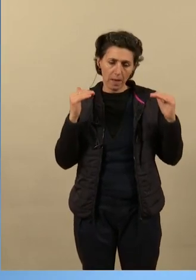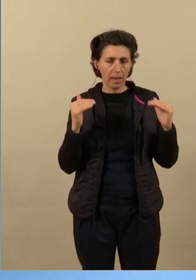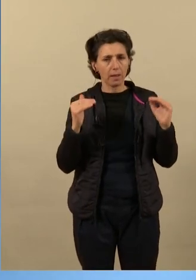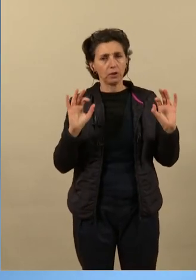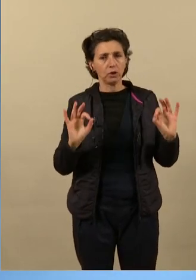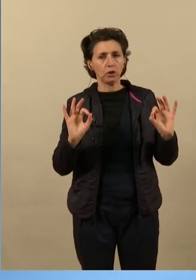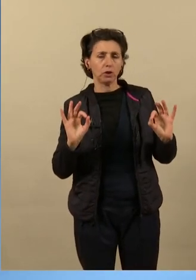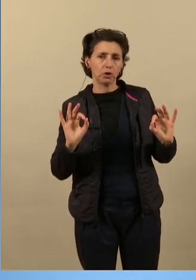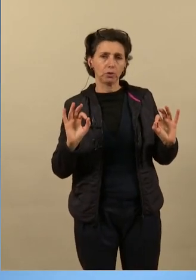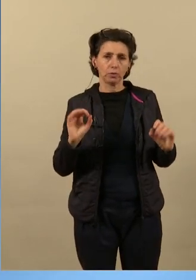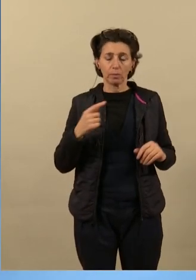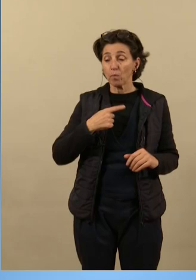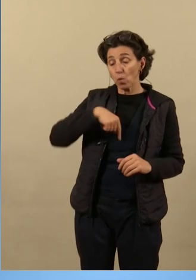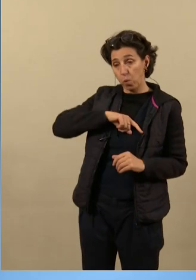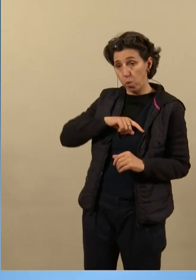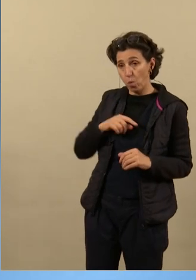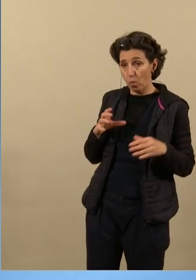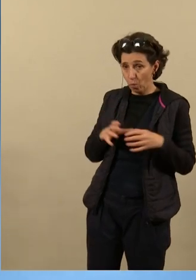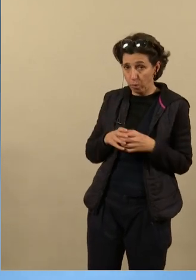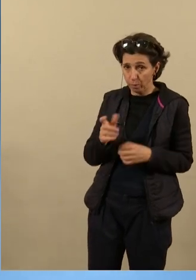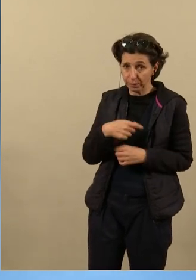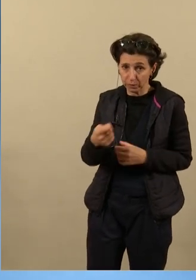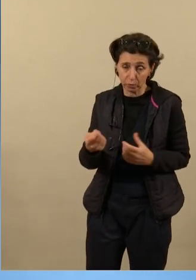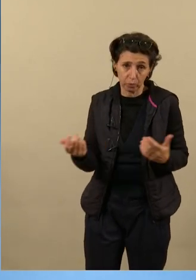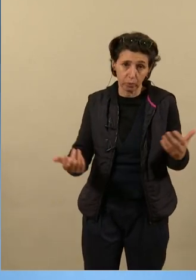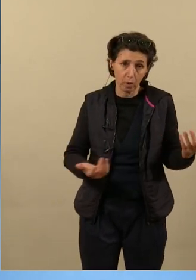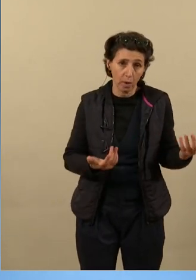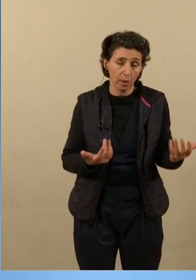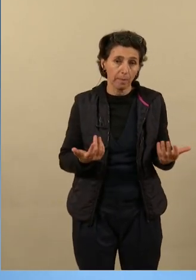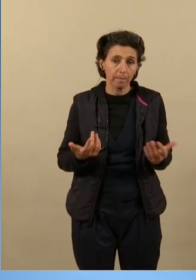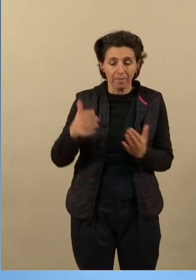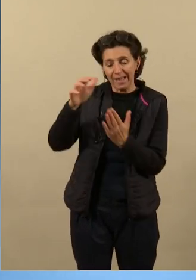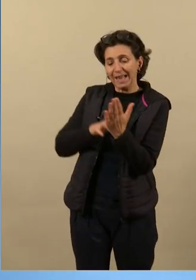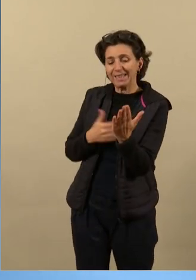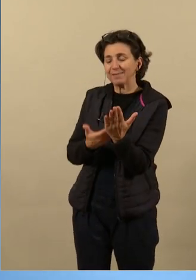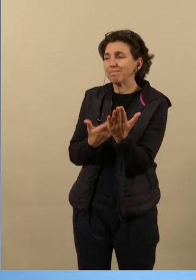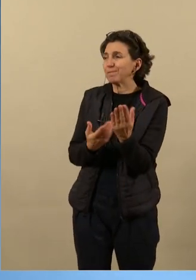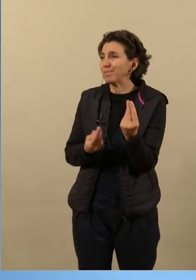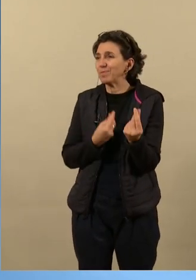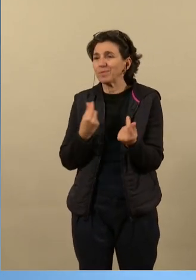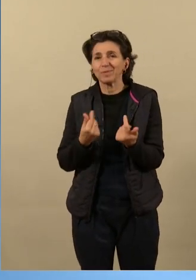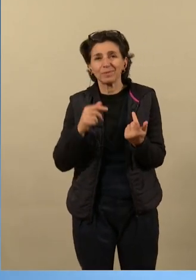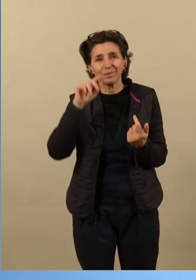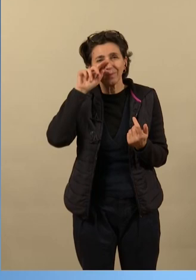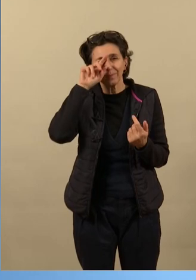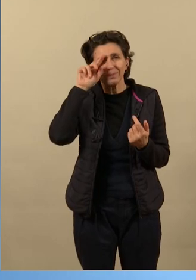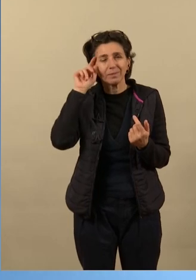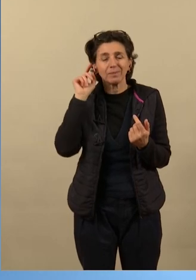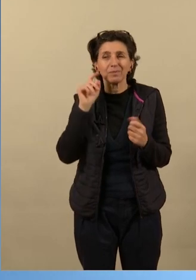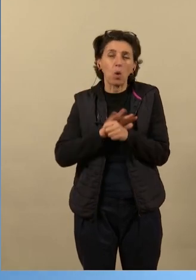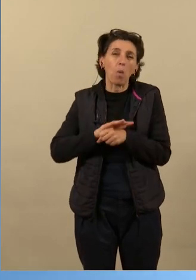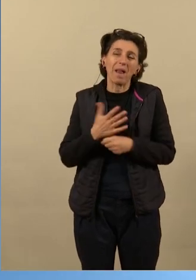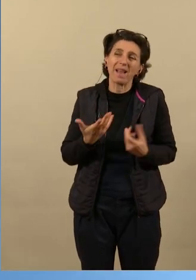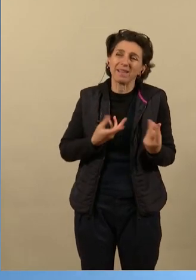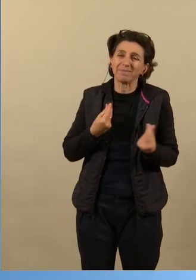côté évidemment ce le texte qui est présenté ne nous satisfait pas évidemment pleinement